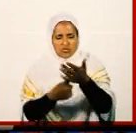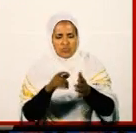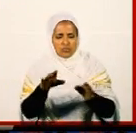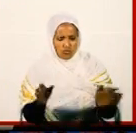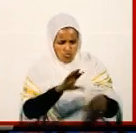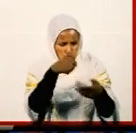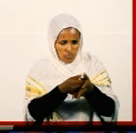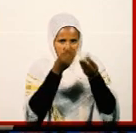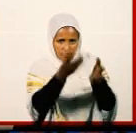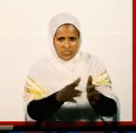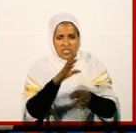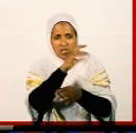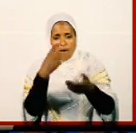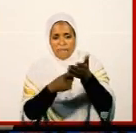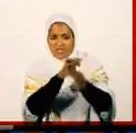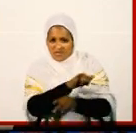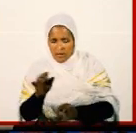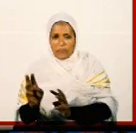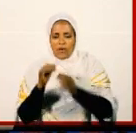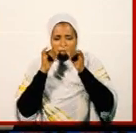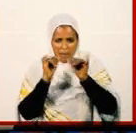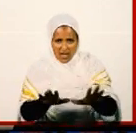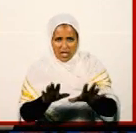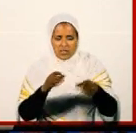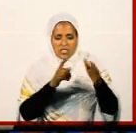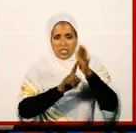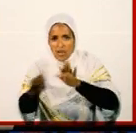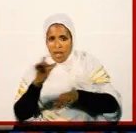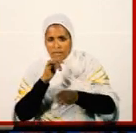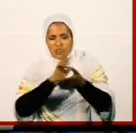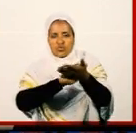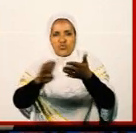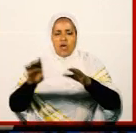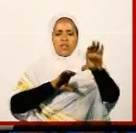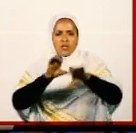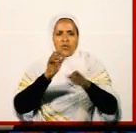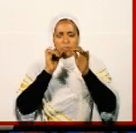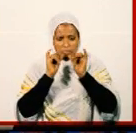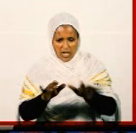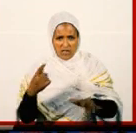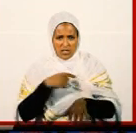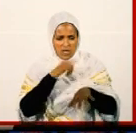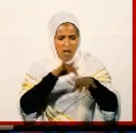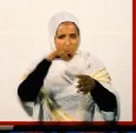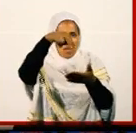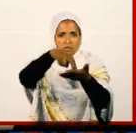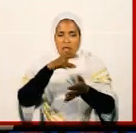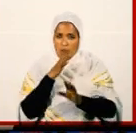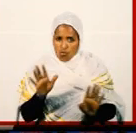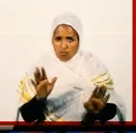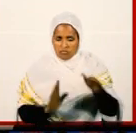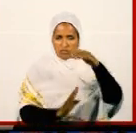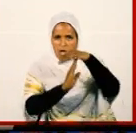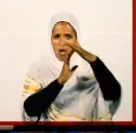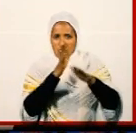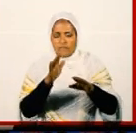እንዳያመልጠን ለቅዱሳን የተደረገው በረከት እኛ ላይ እንዳይቆም በፍቅር በሰላም በእውነት ሆነን ክፉ ነገርን